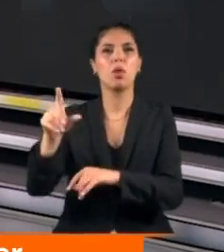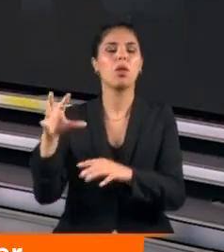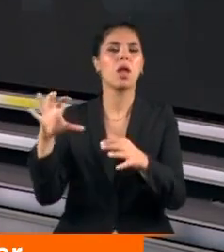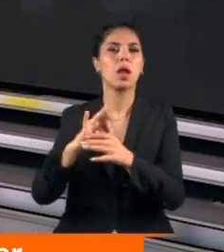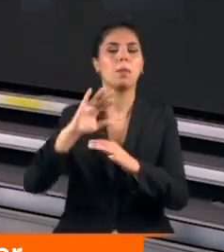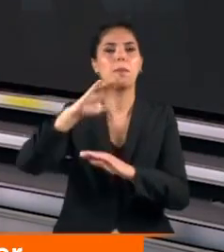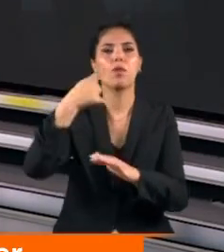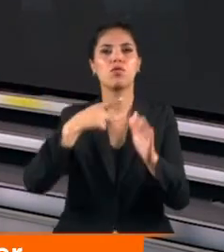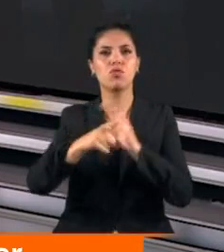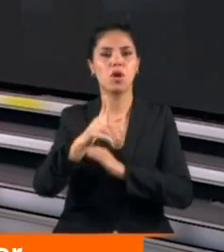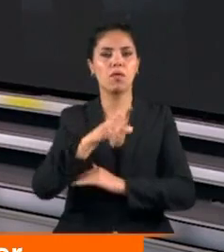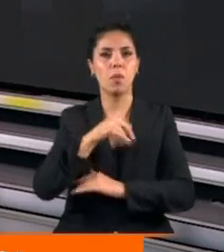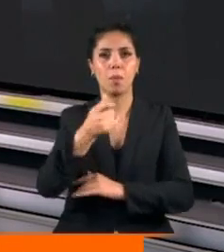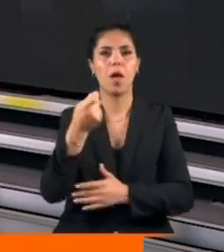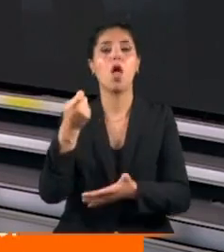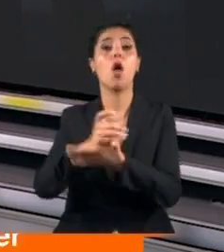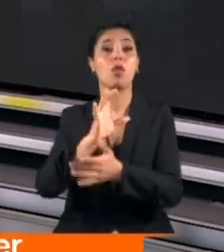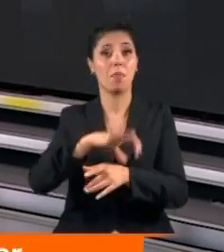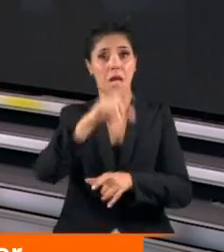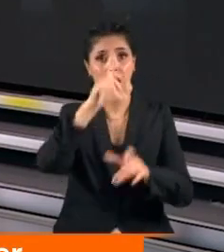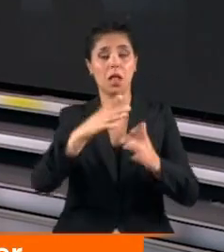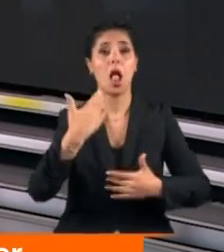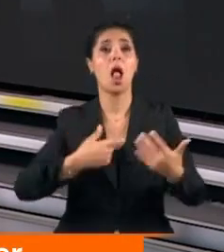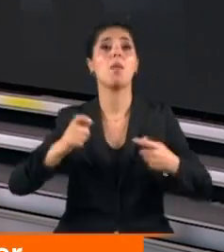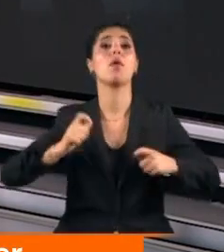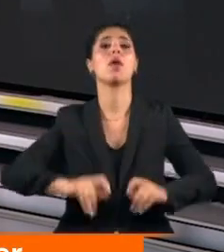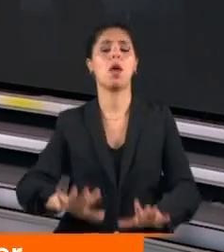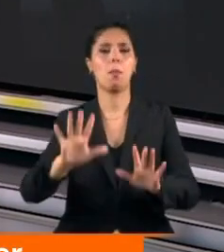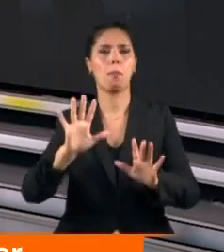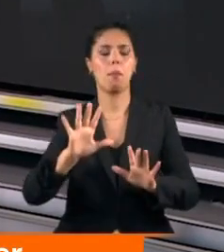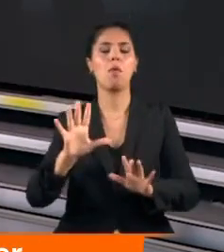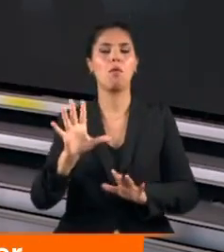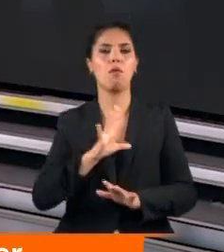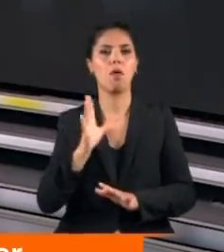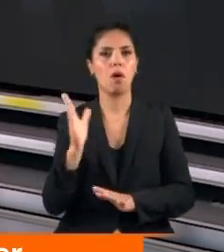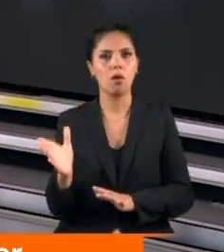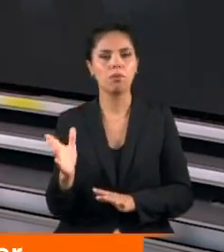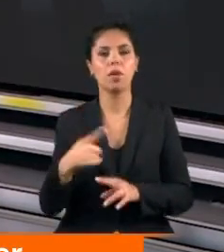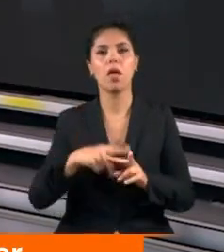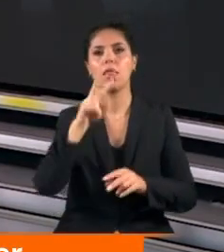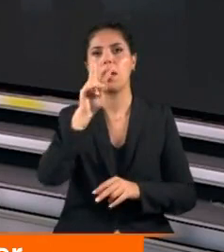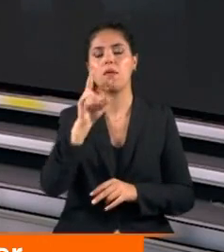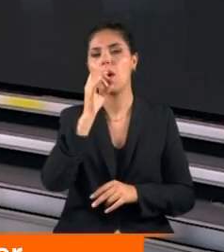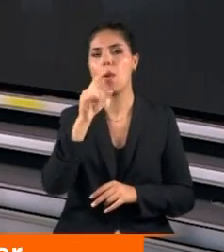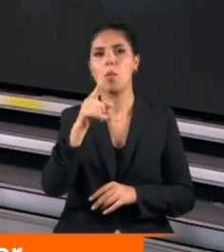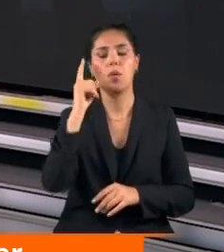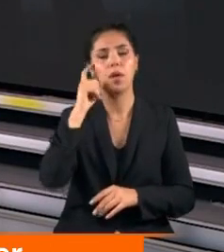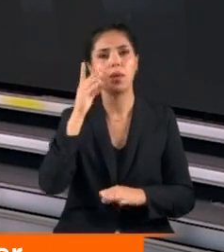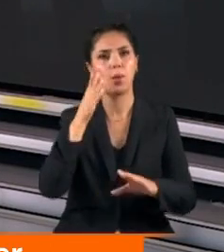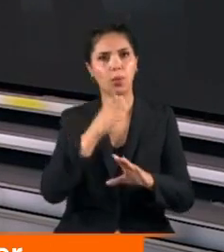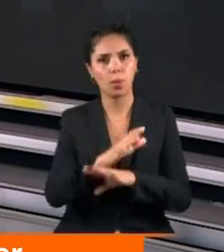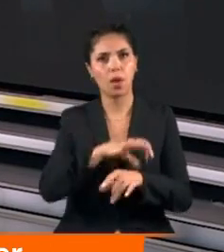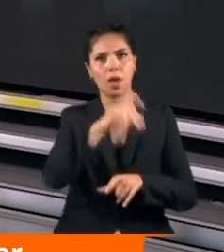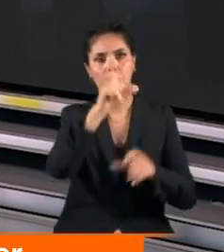bu değildi. Talep ettiği parayı ödemeyen hastaların ameliyatlarını yapmadığı iddiası da var. ATV Haber bu iddiaları doğrulayan